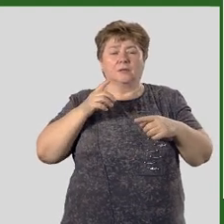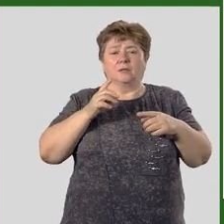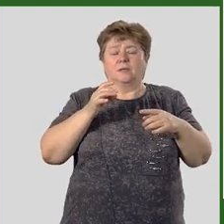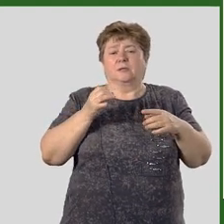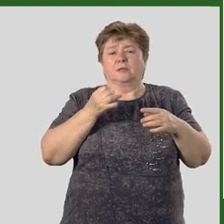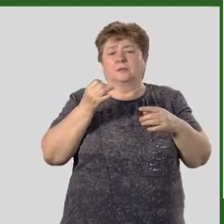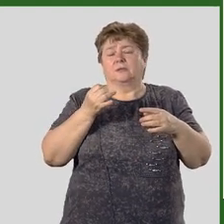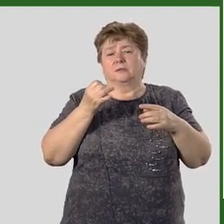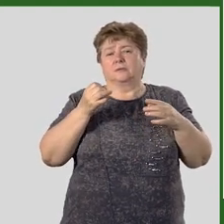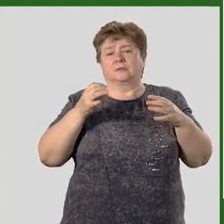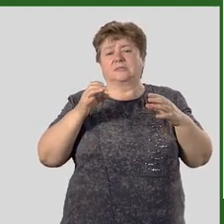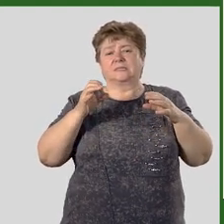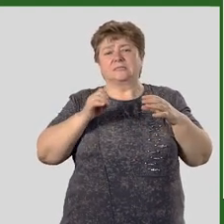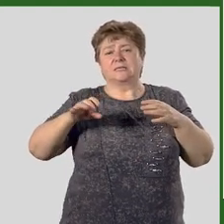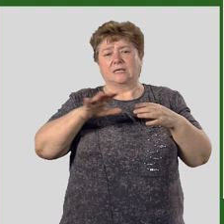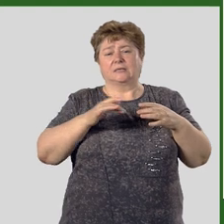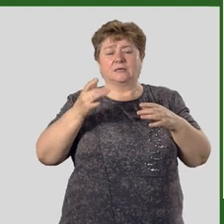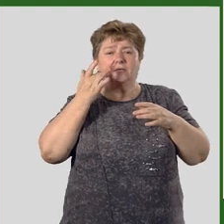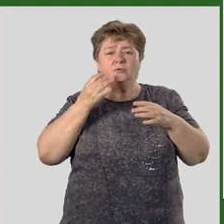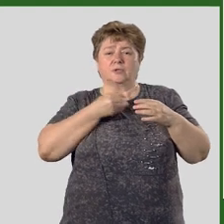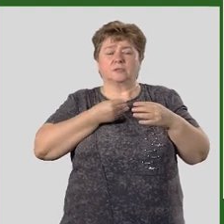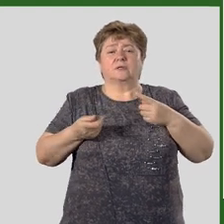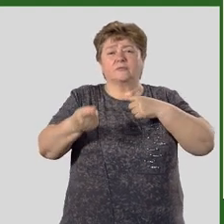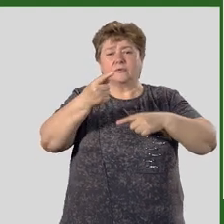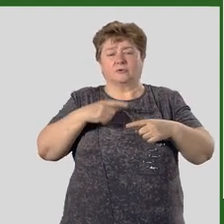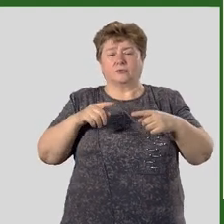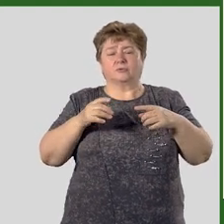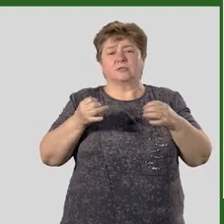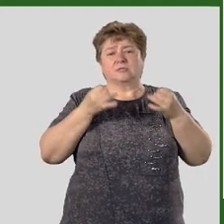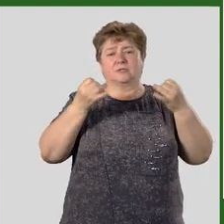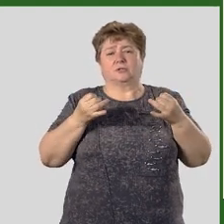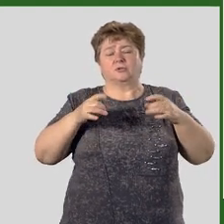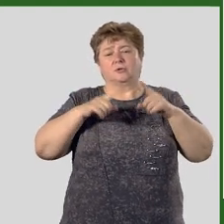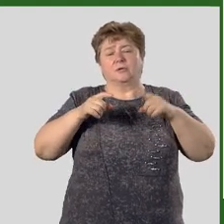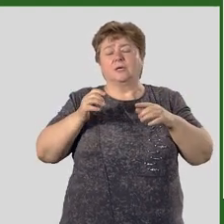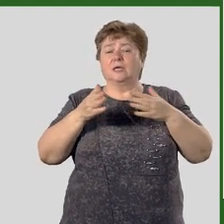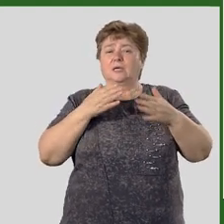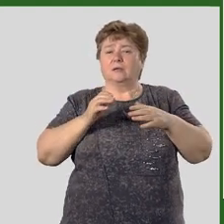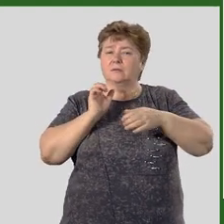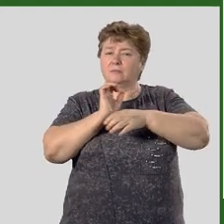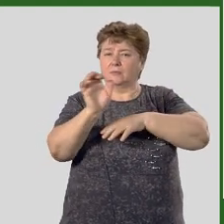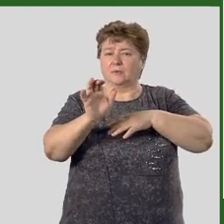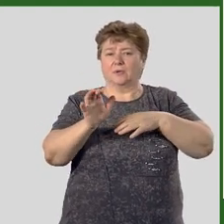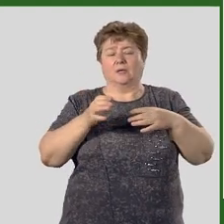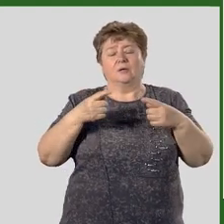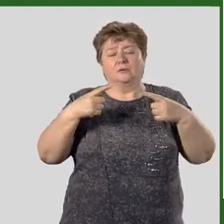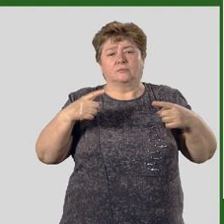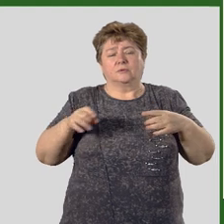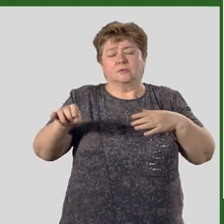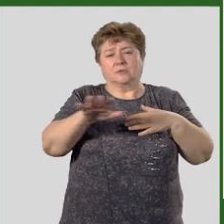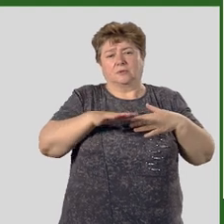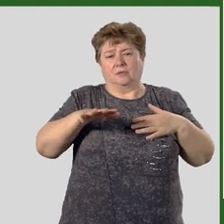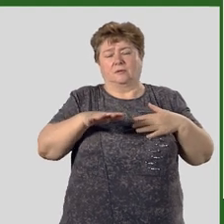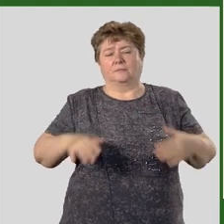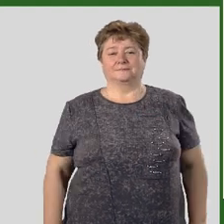страны вернуться на историческую родину, либо может быть связана с гонениями на территории других